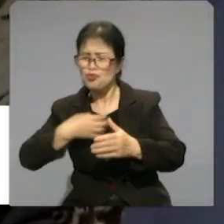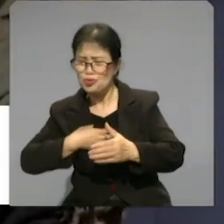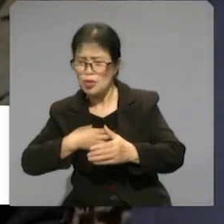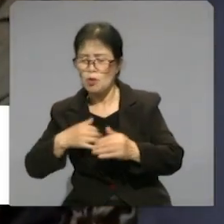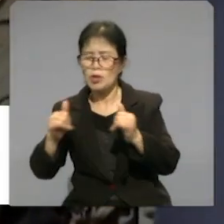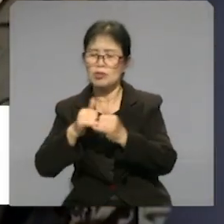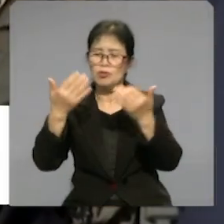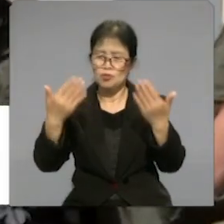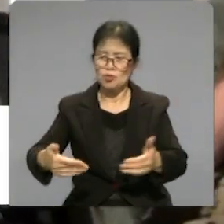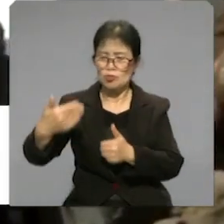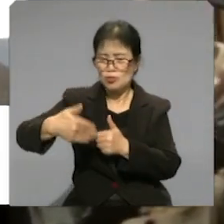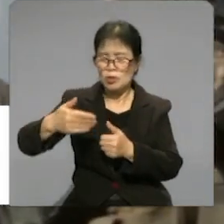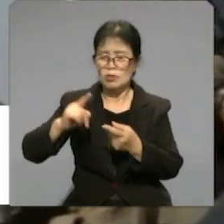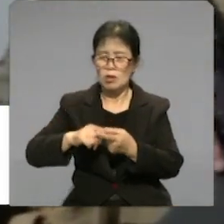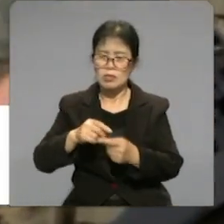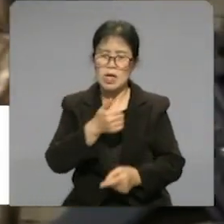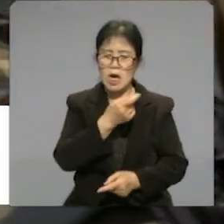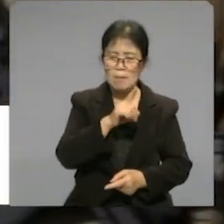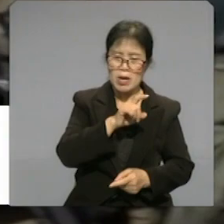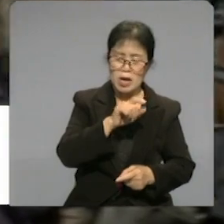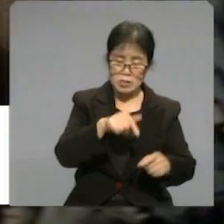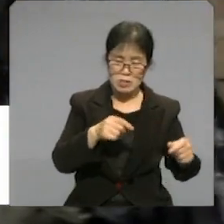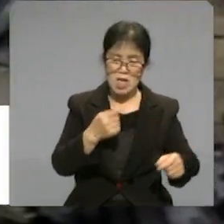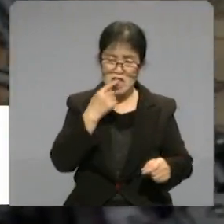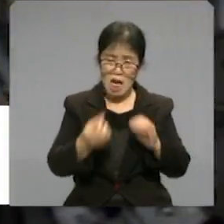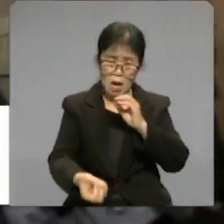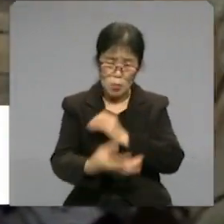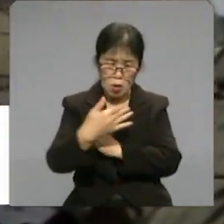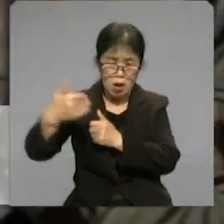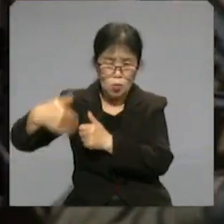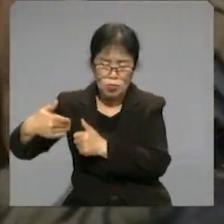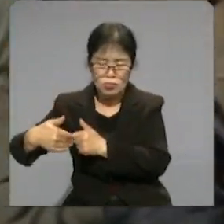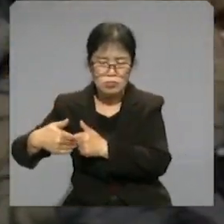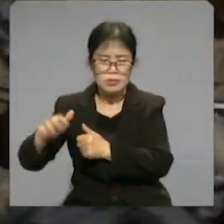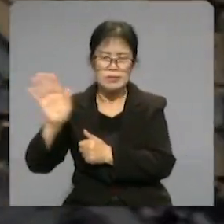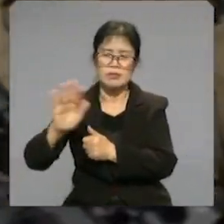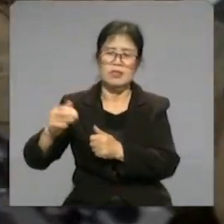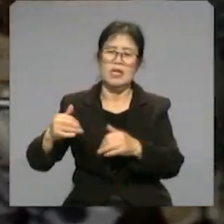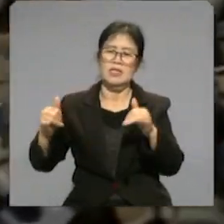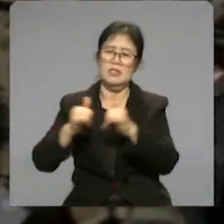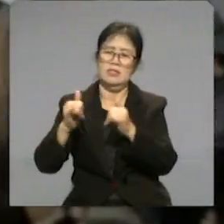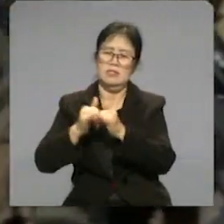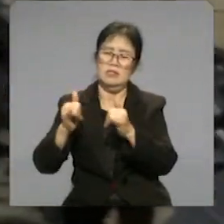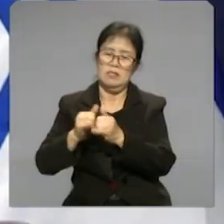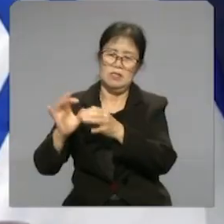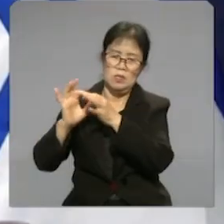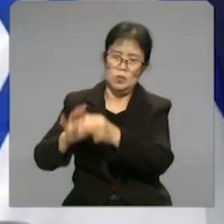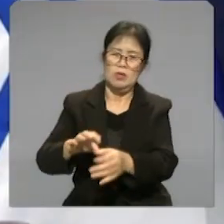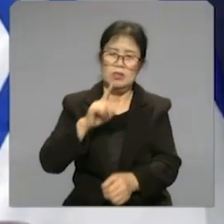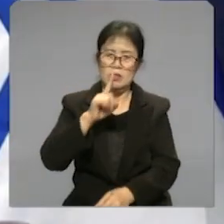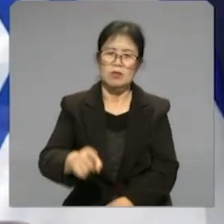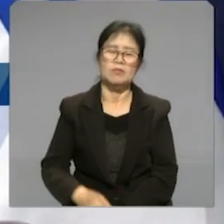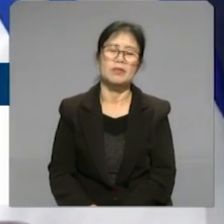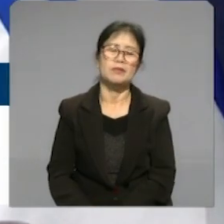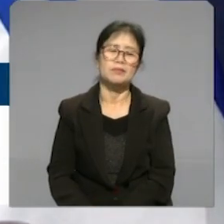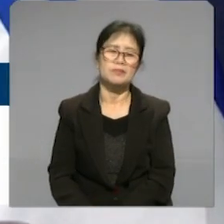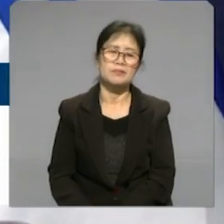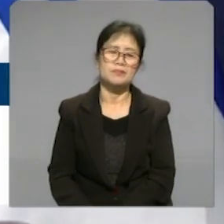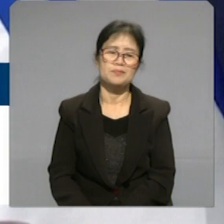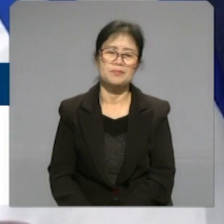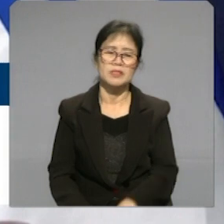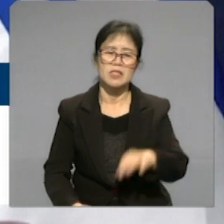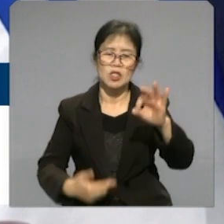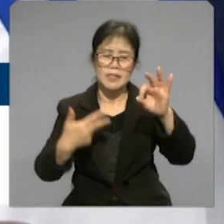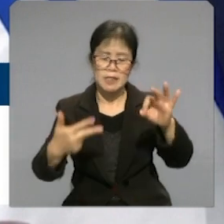휴전 요구에 대해선 하마스에 항복하라는 뜻이라며 지상전을 계속하겠다고 밝혔습니다. Israel will not agree